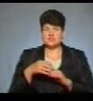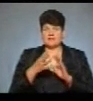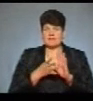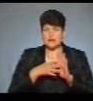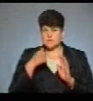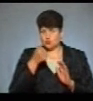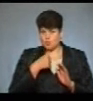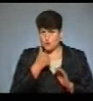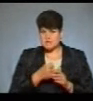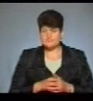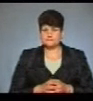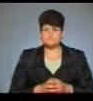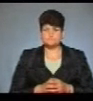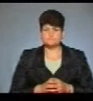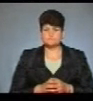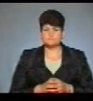2019 році.